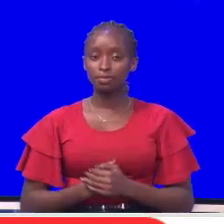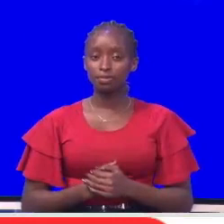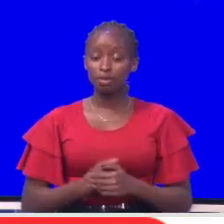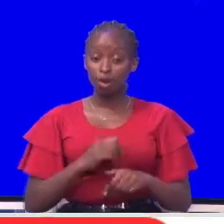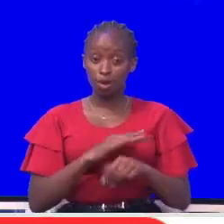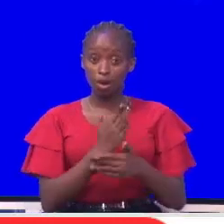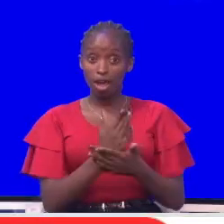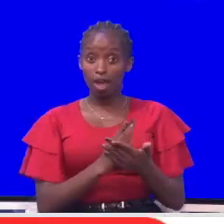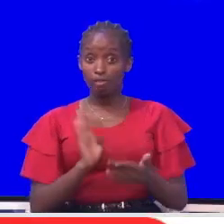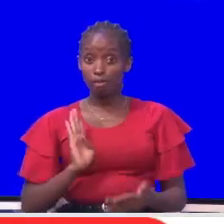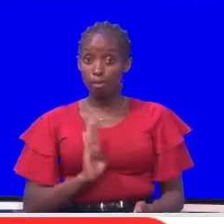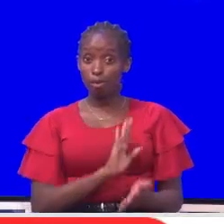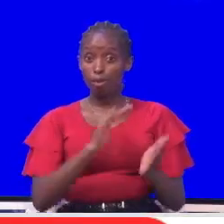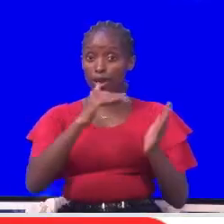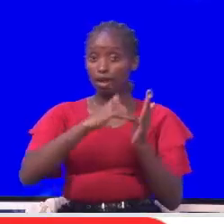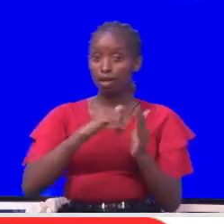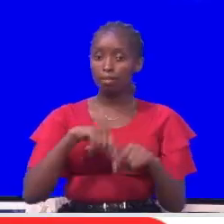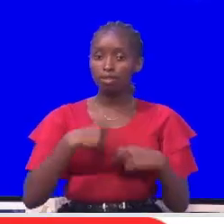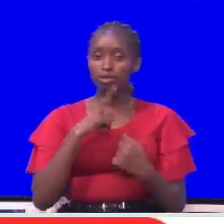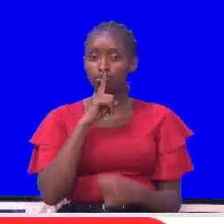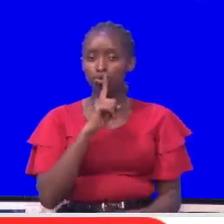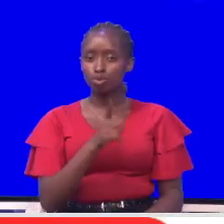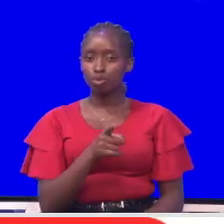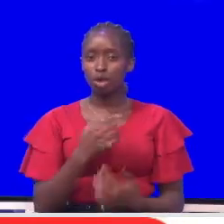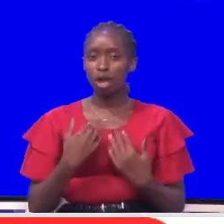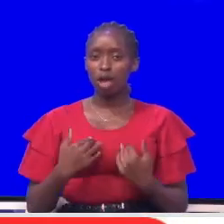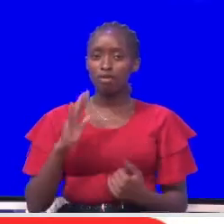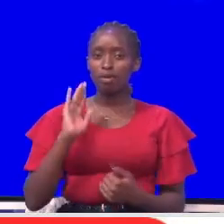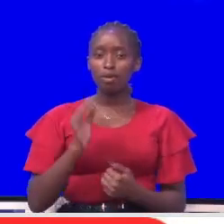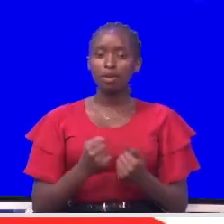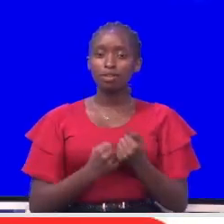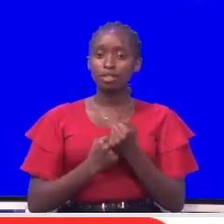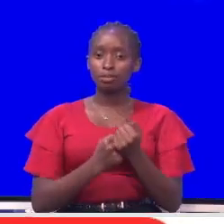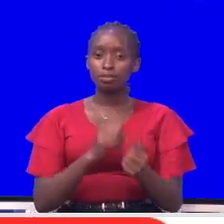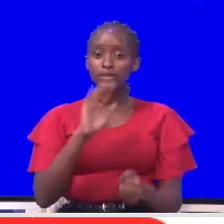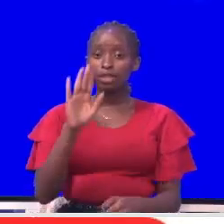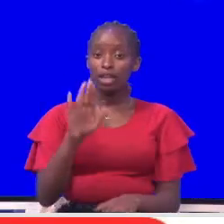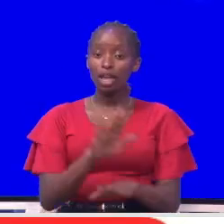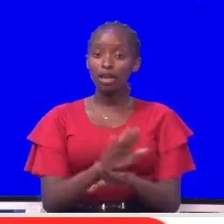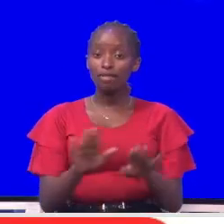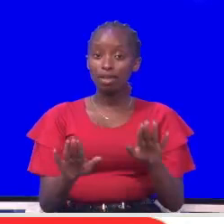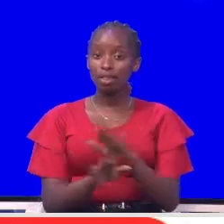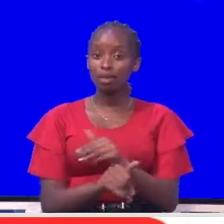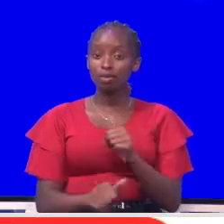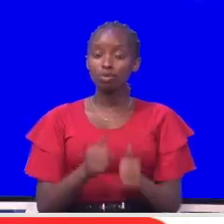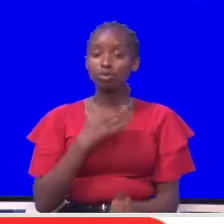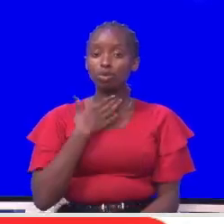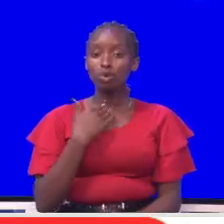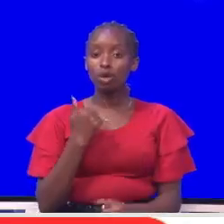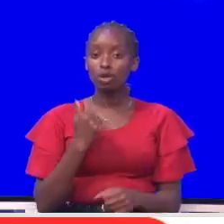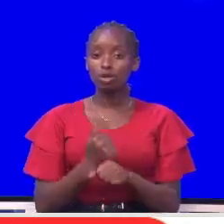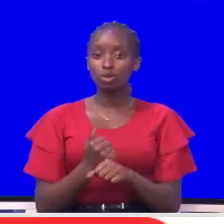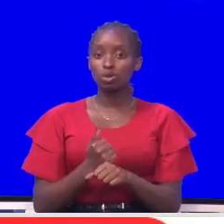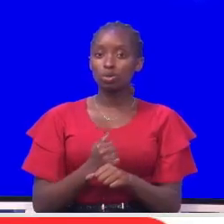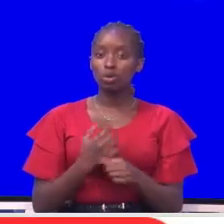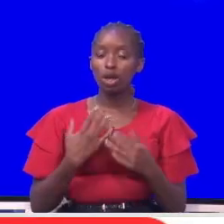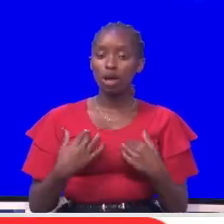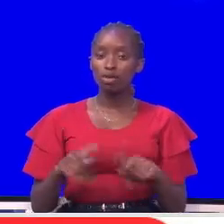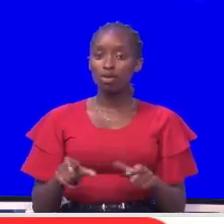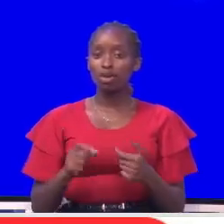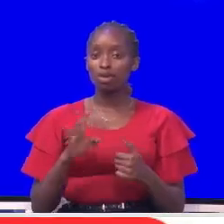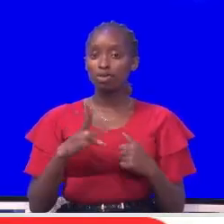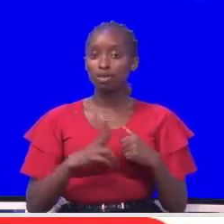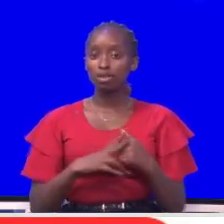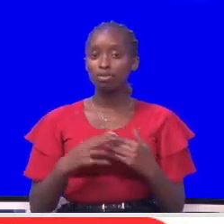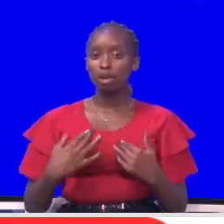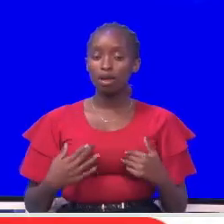again, na wahakikishia kwamba kutakuwa na support ya kila kitu ambacho tunataka kufanya, ndio Radio 47